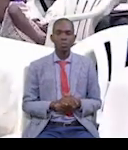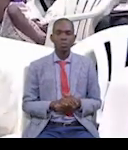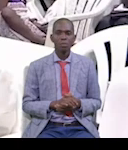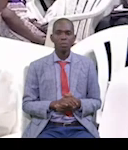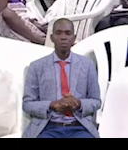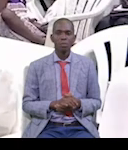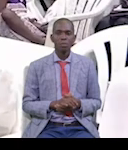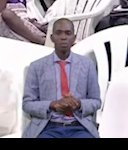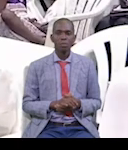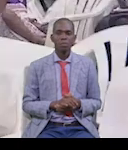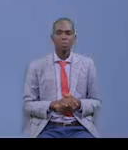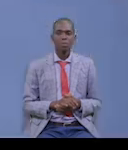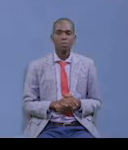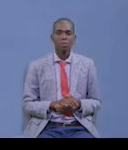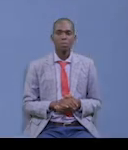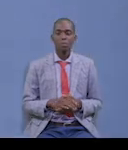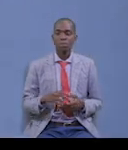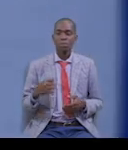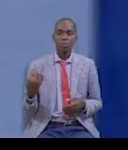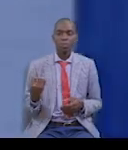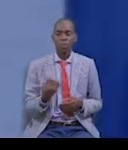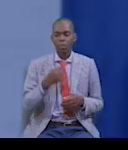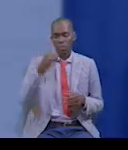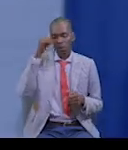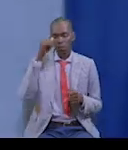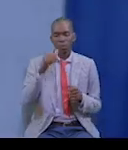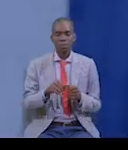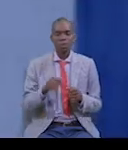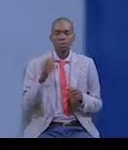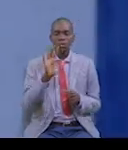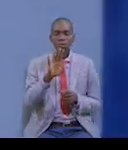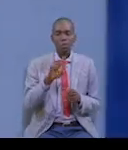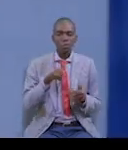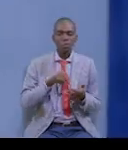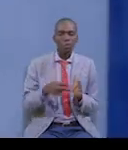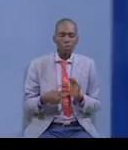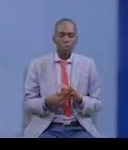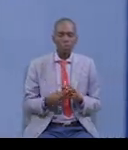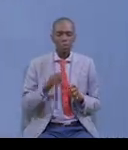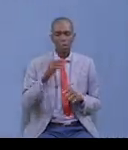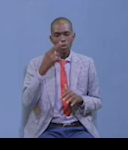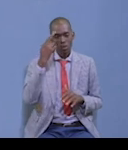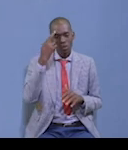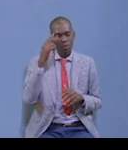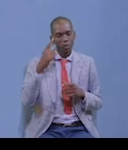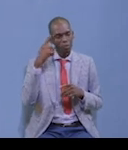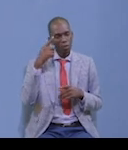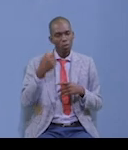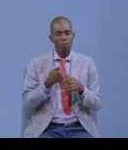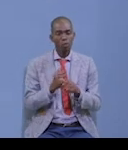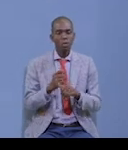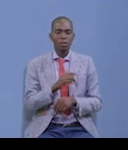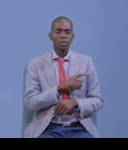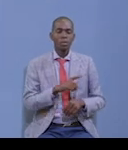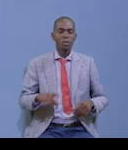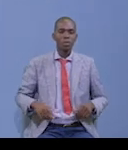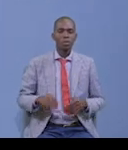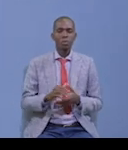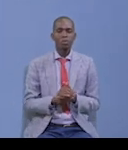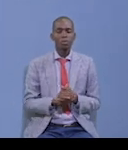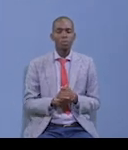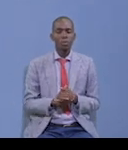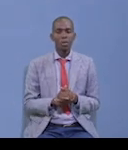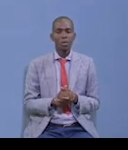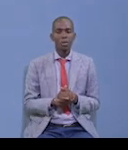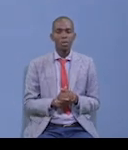హెచ్చరించెను. Always remember the purpose of your following the Lord. జ్ఞాపకం చేసుకోండి, ఏ ఉద్దేశంతో ప్రభువును మీరు వెంబడిస్తున్నారు? The